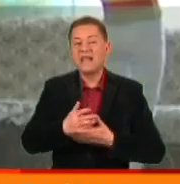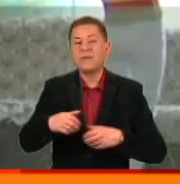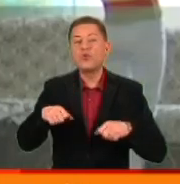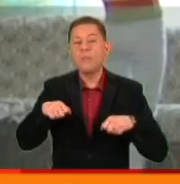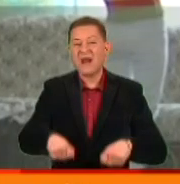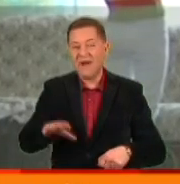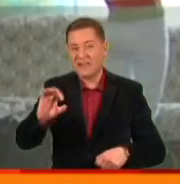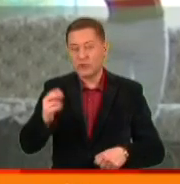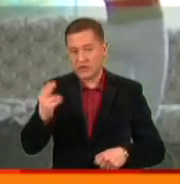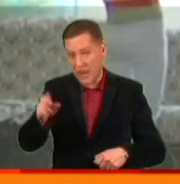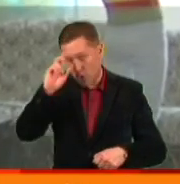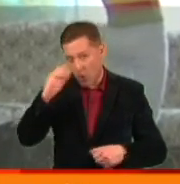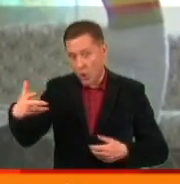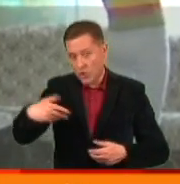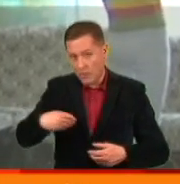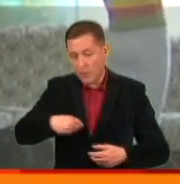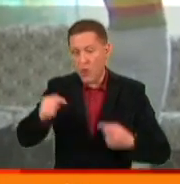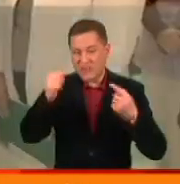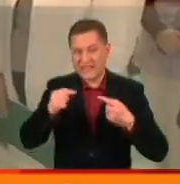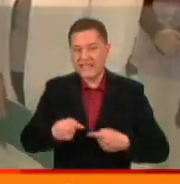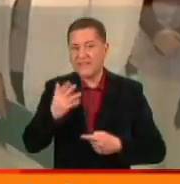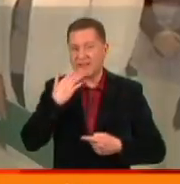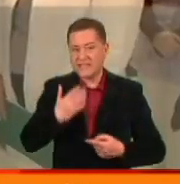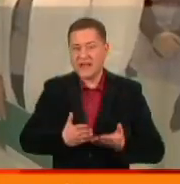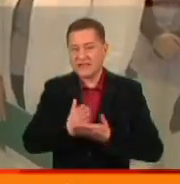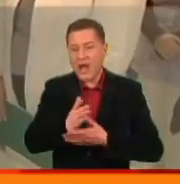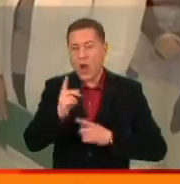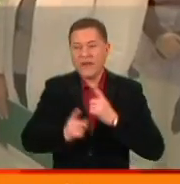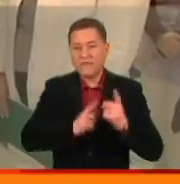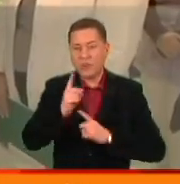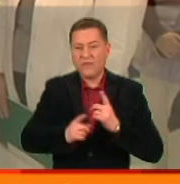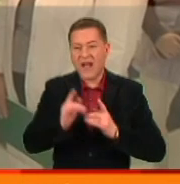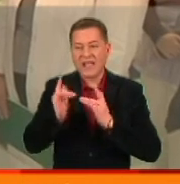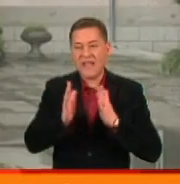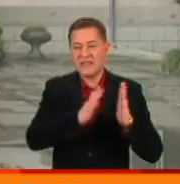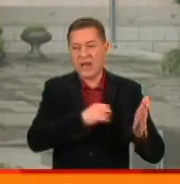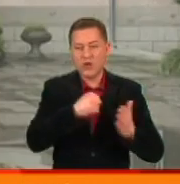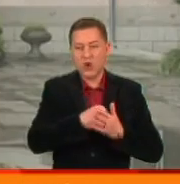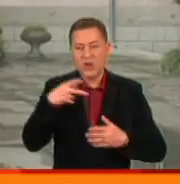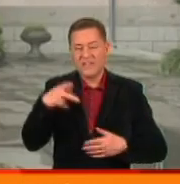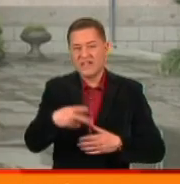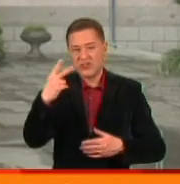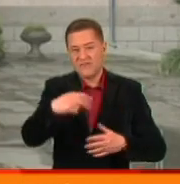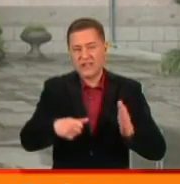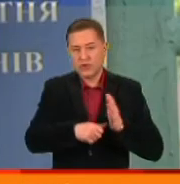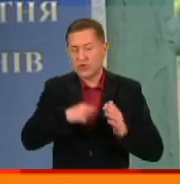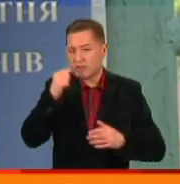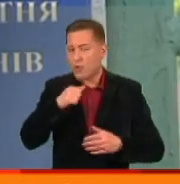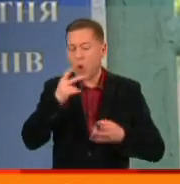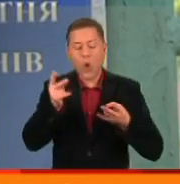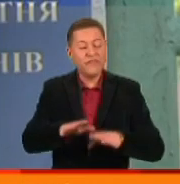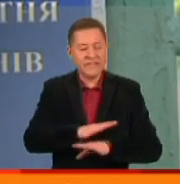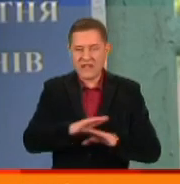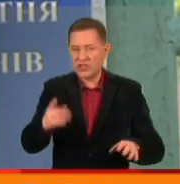соціальну допомогу. Нагадаю, згідно з національною стратегією реформування інтернатів, до 2026 року в Україні не